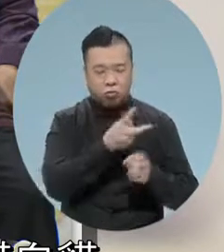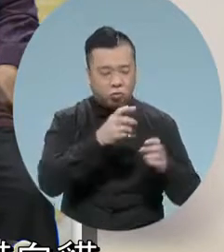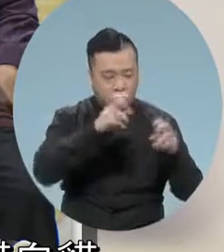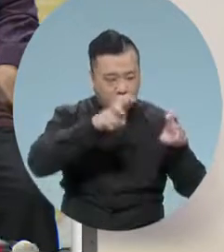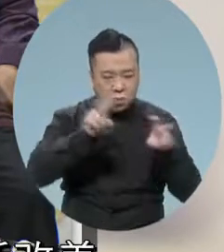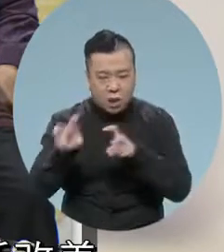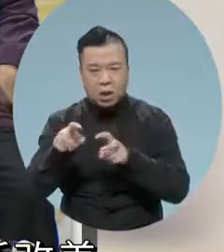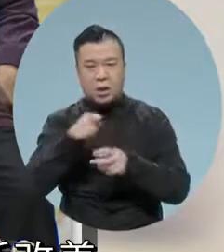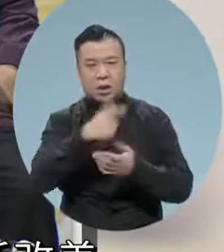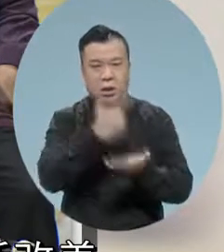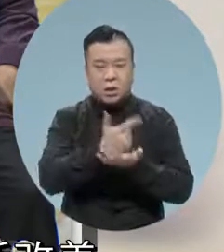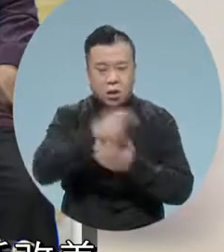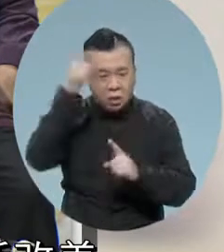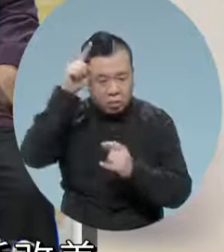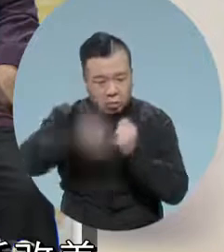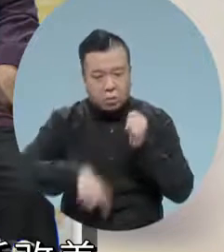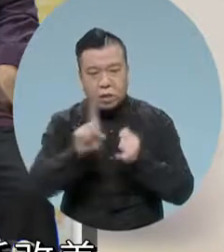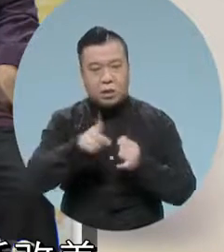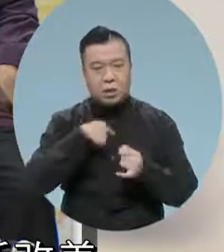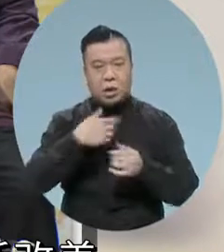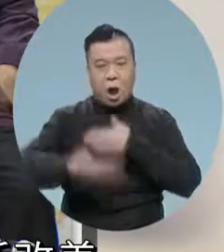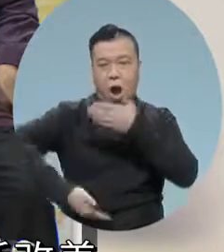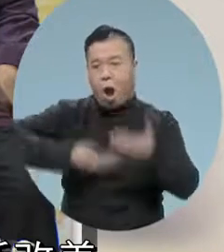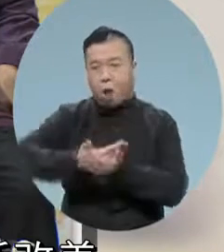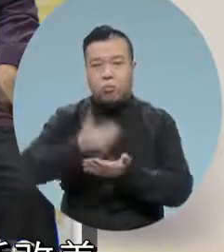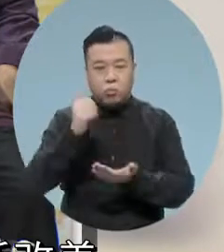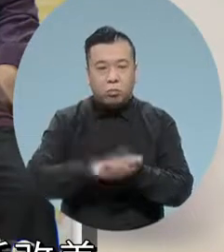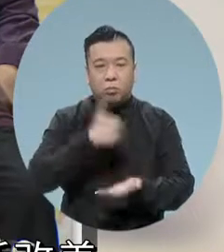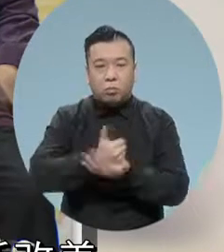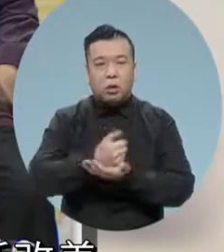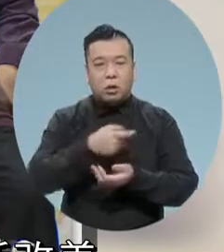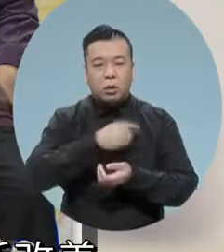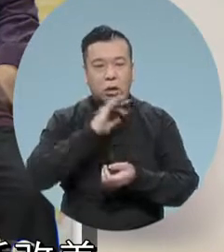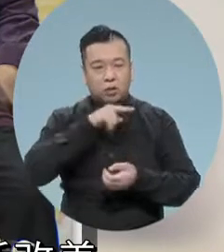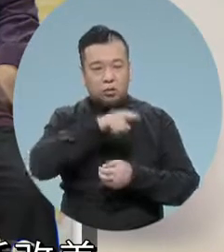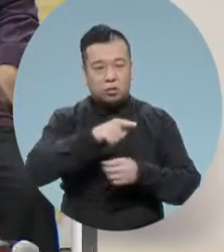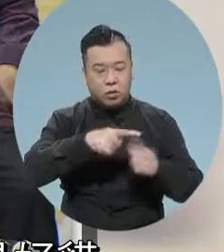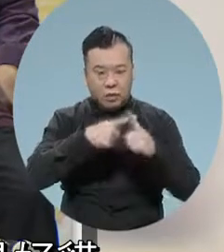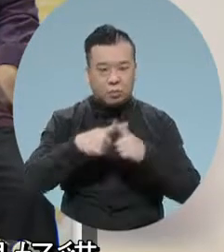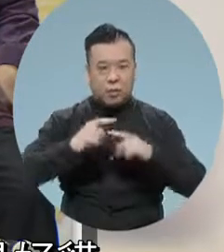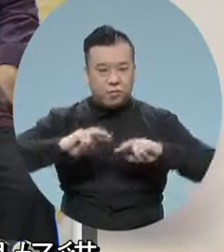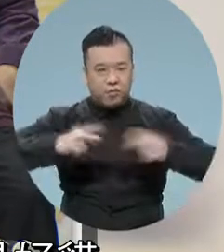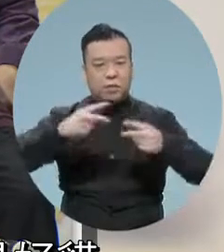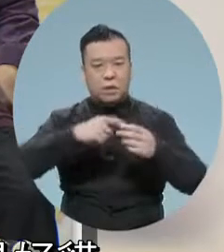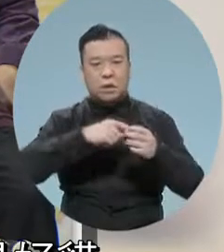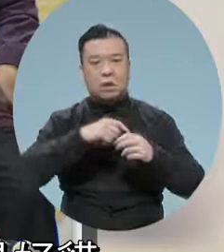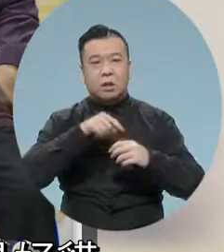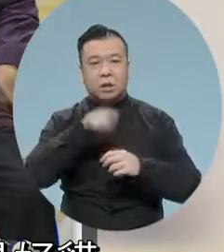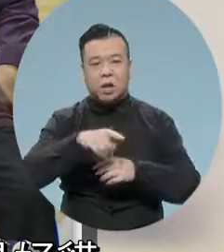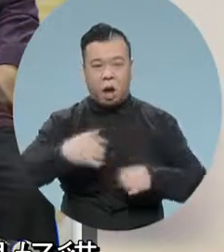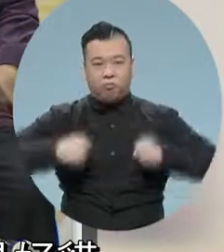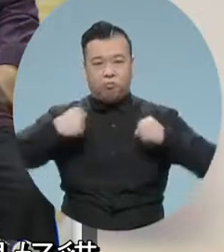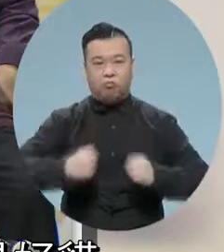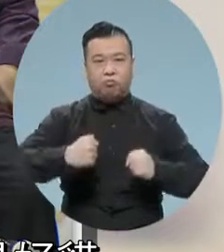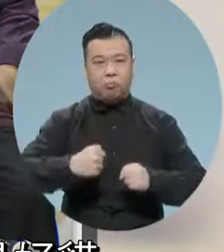不論黑貓白貓，只要能夠做到民族復興，能夠讓市民生活改善，能夠讓國家是富強